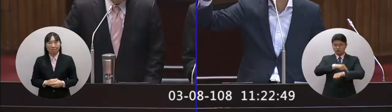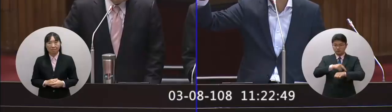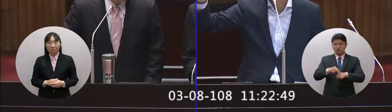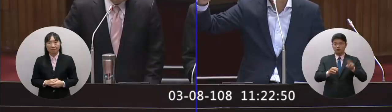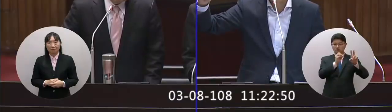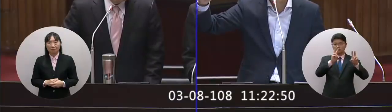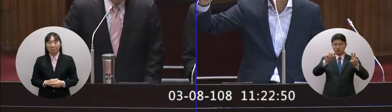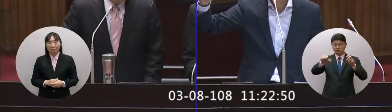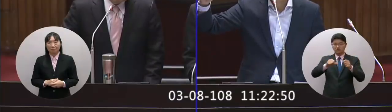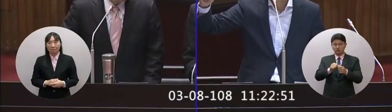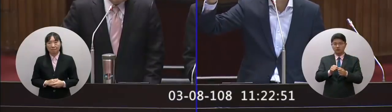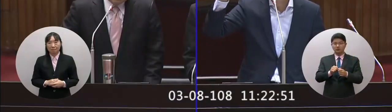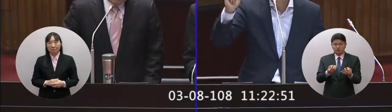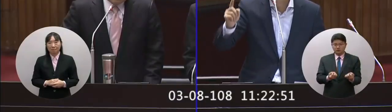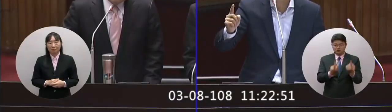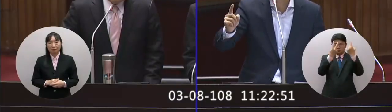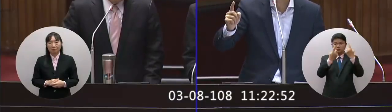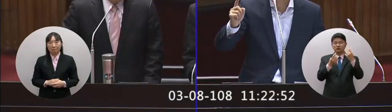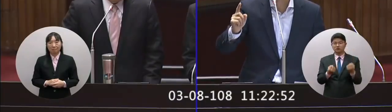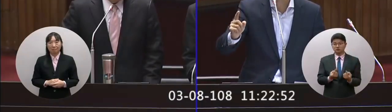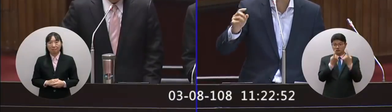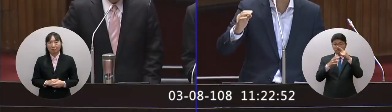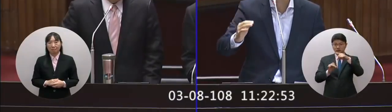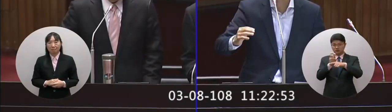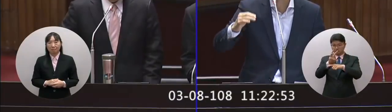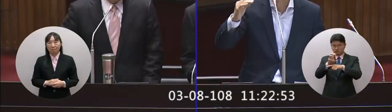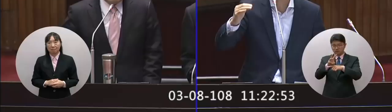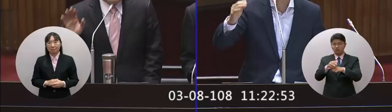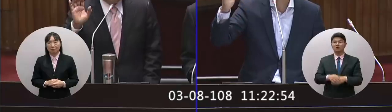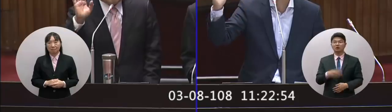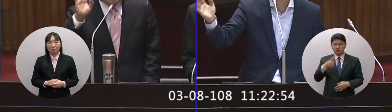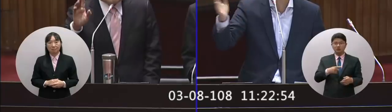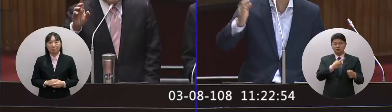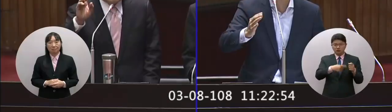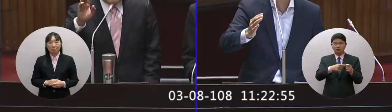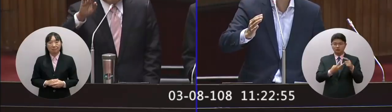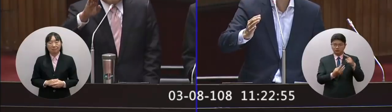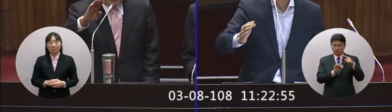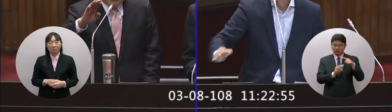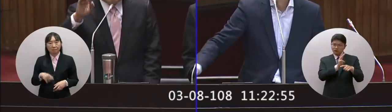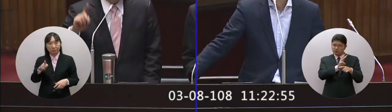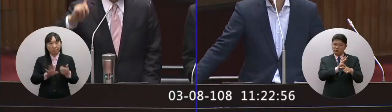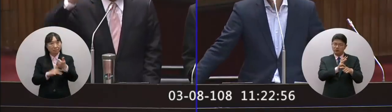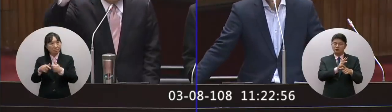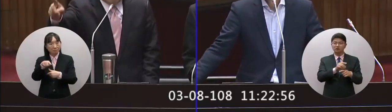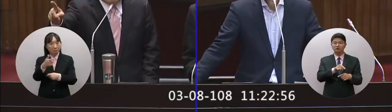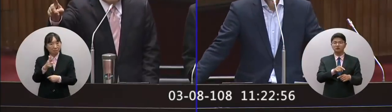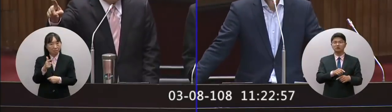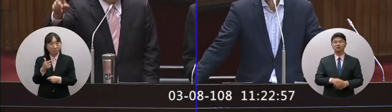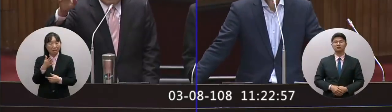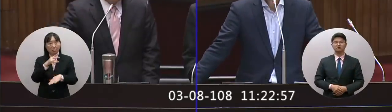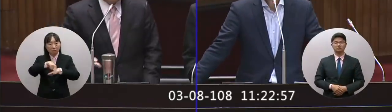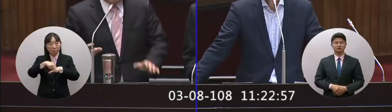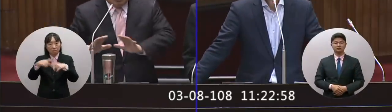涨33%，那每一次电价审议最多涨3%，照这样下来， 委员，那不是规